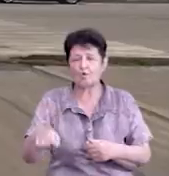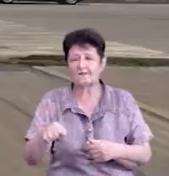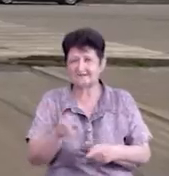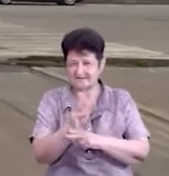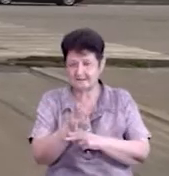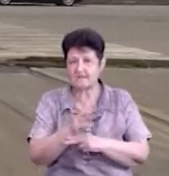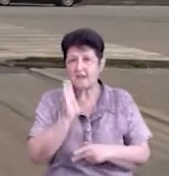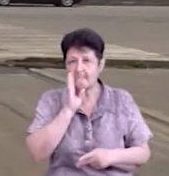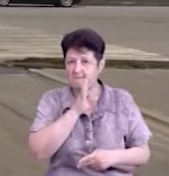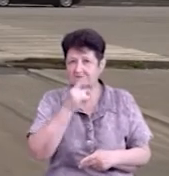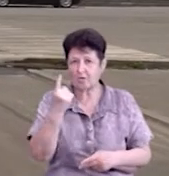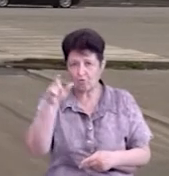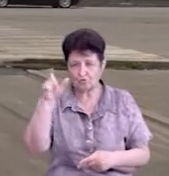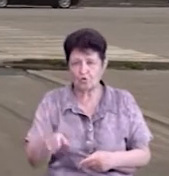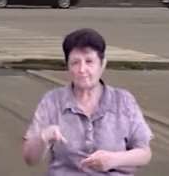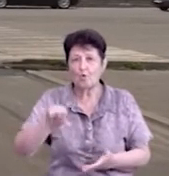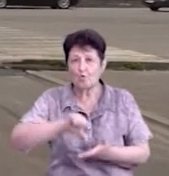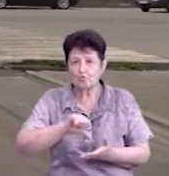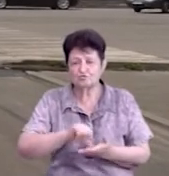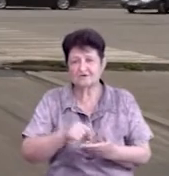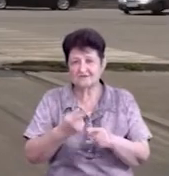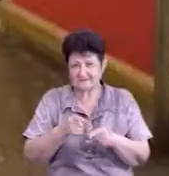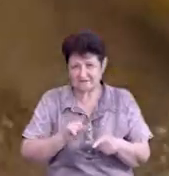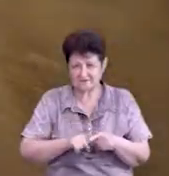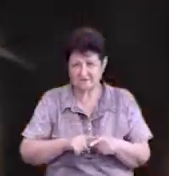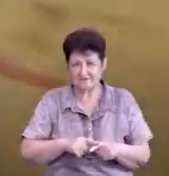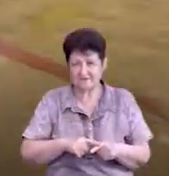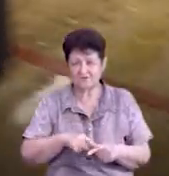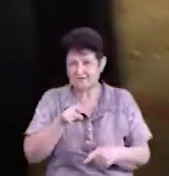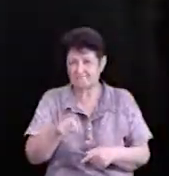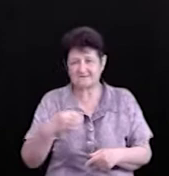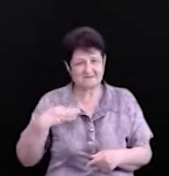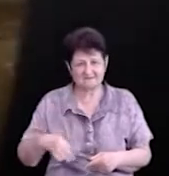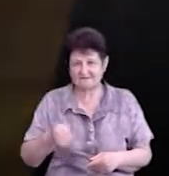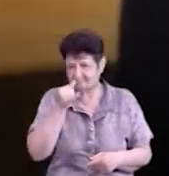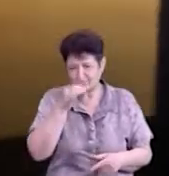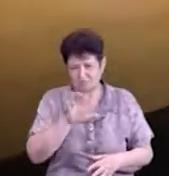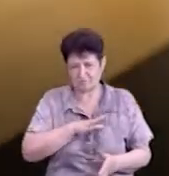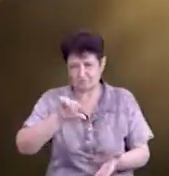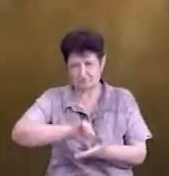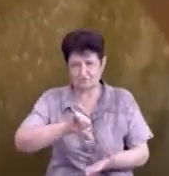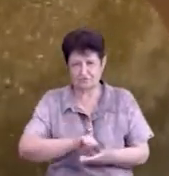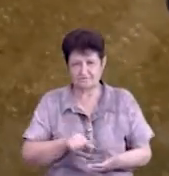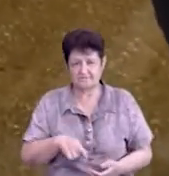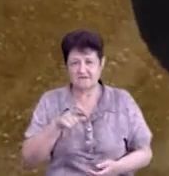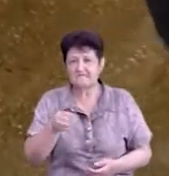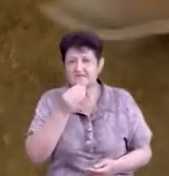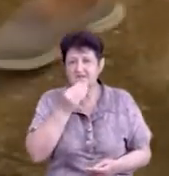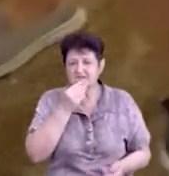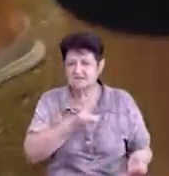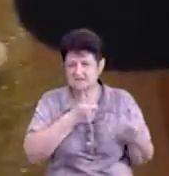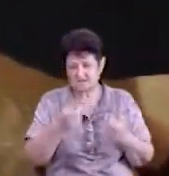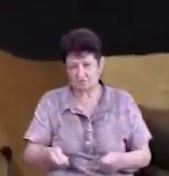відео. Матір одного з них участь свого сина в цьому заперечує. То не мій син. Він бабі приносив їсти. Відео